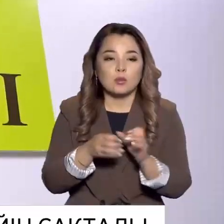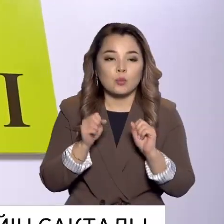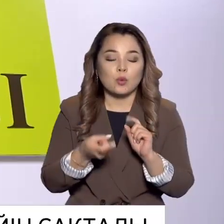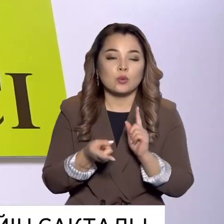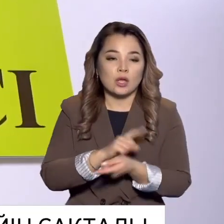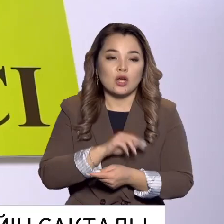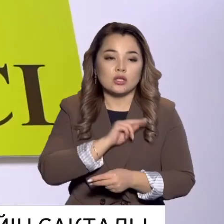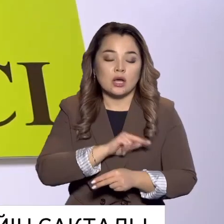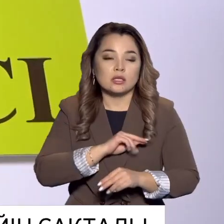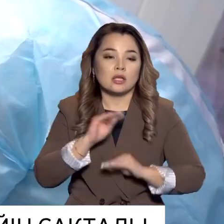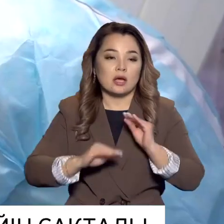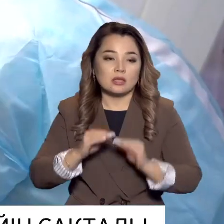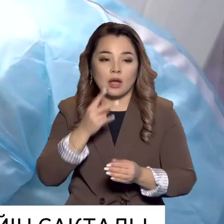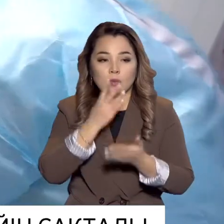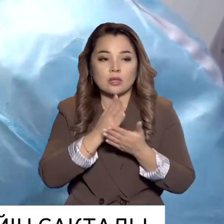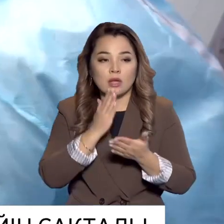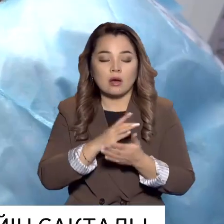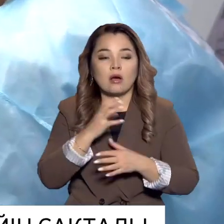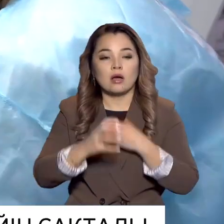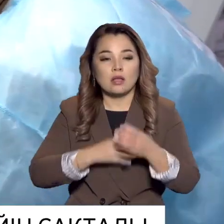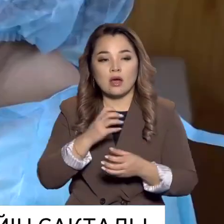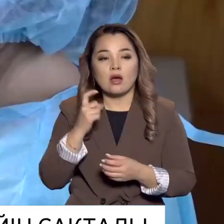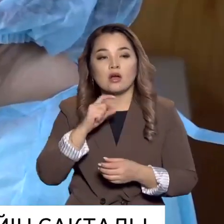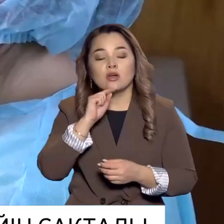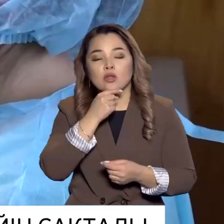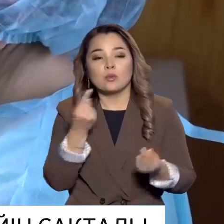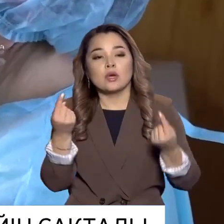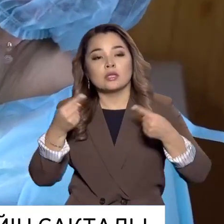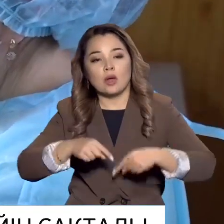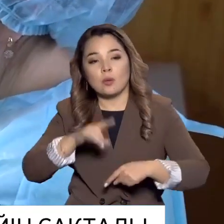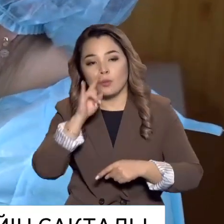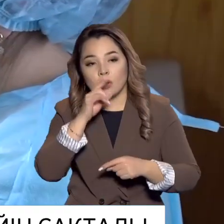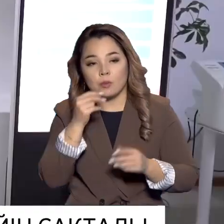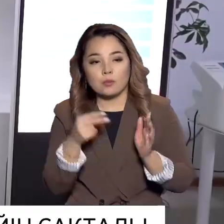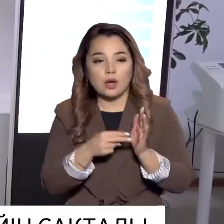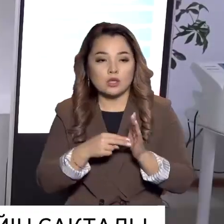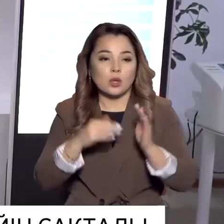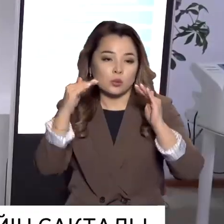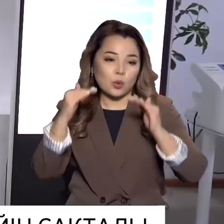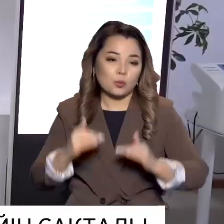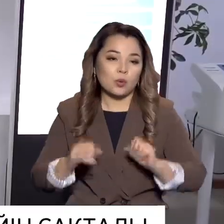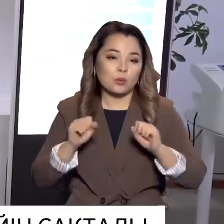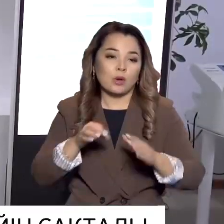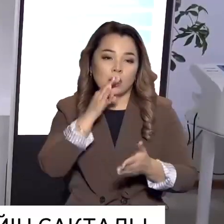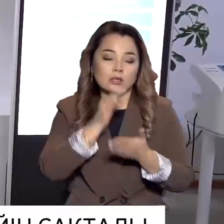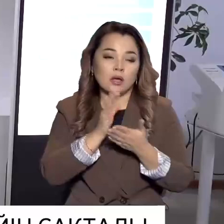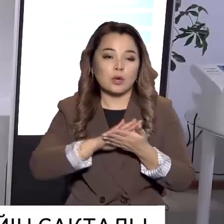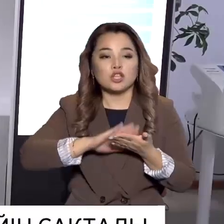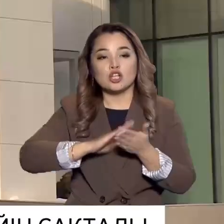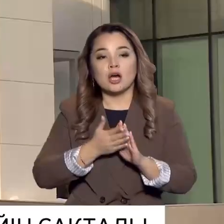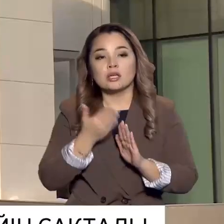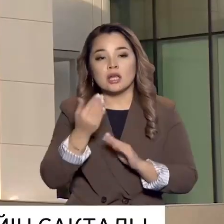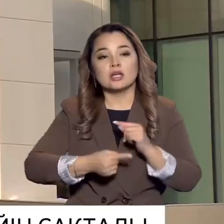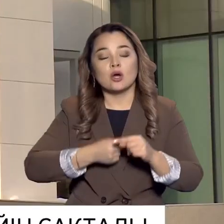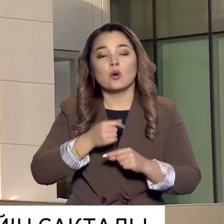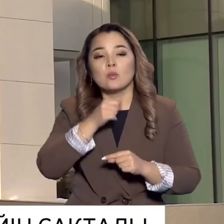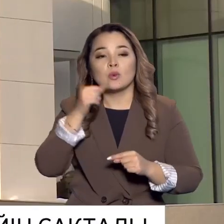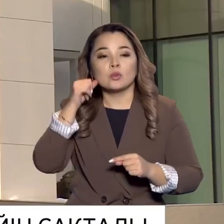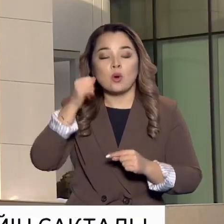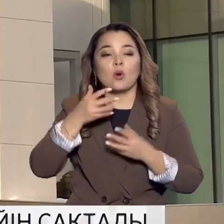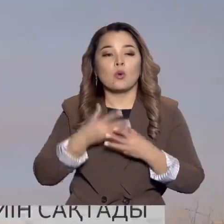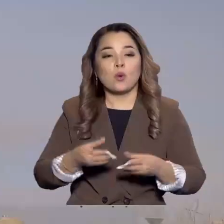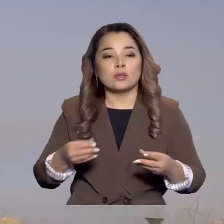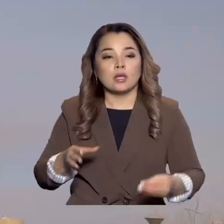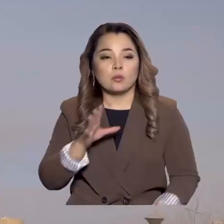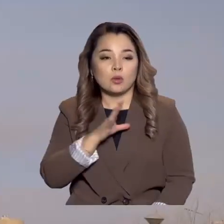емес. Бұл әлемдік экономиканың қайта құлдырауына қарай мұнай бағасының күрт төмендеу тәуекелі. Мұндай жағдай былтыр көктемде болды.